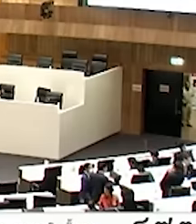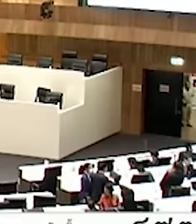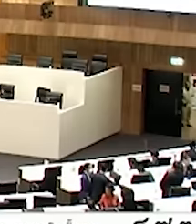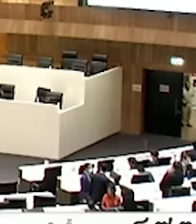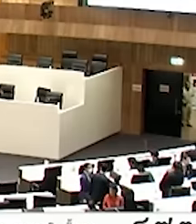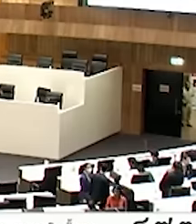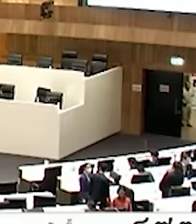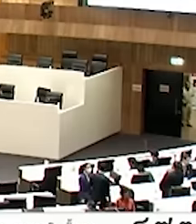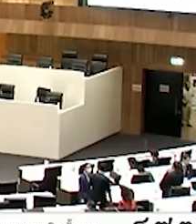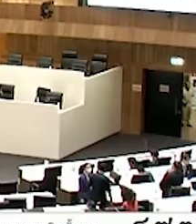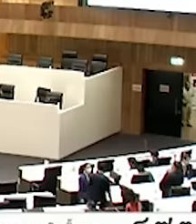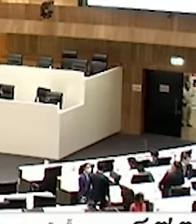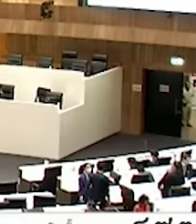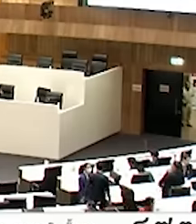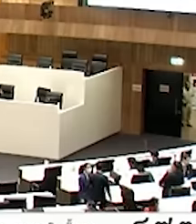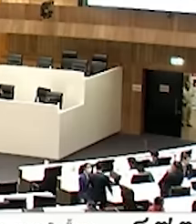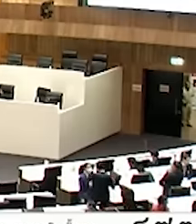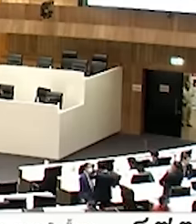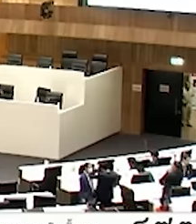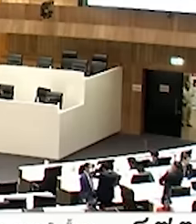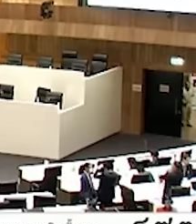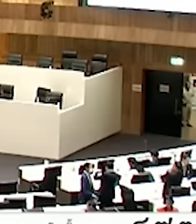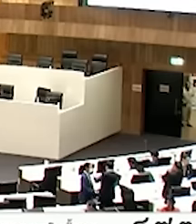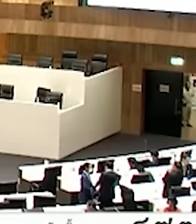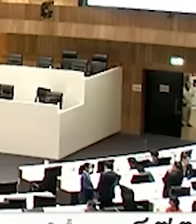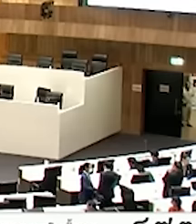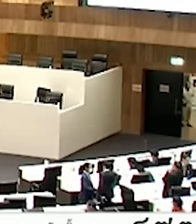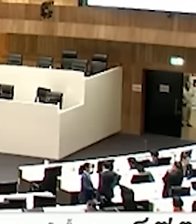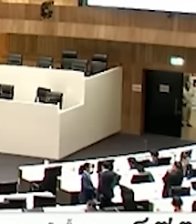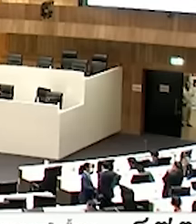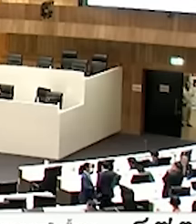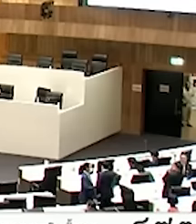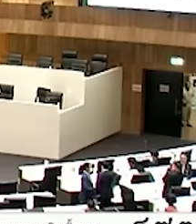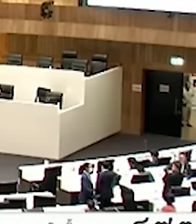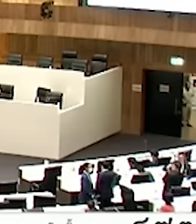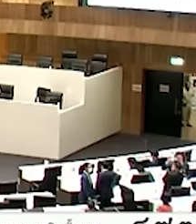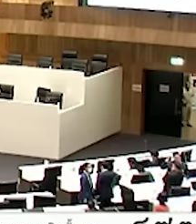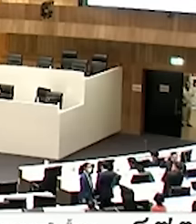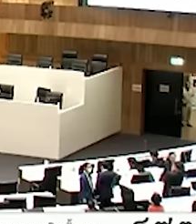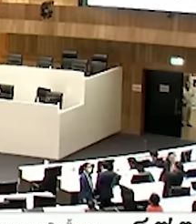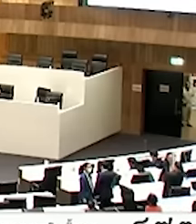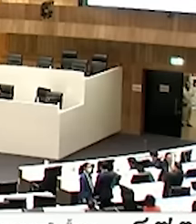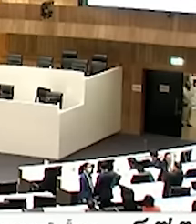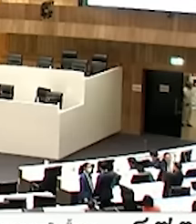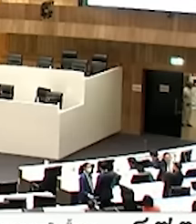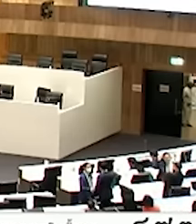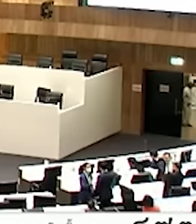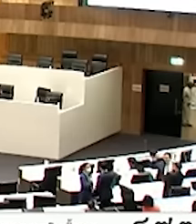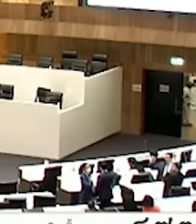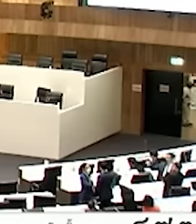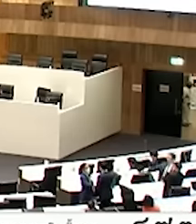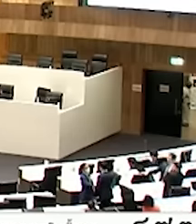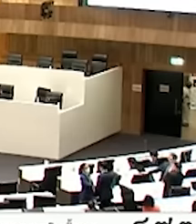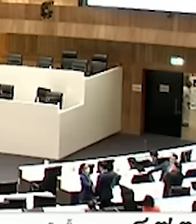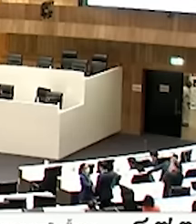วัตรนะคะดำรงตำแหน่งนายกรัฐมนตรีค่ะซึ่งวันนี้มีการรับรอง